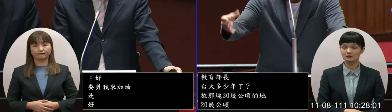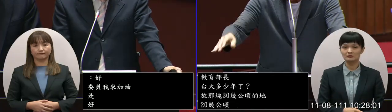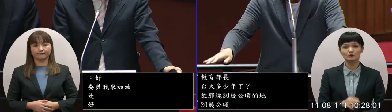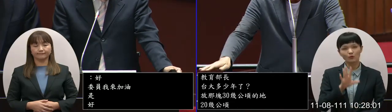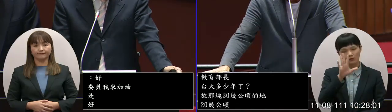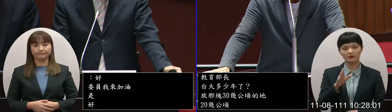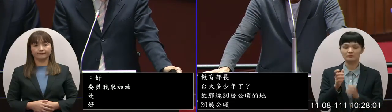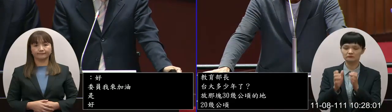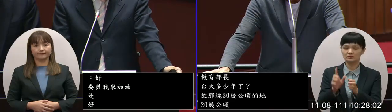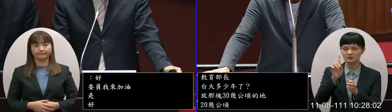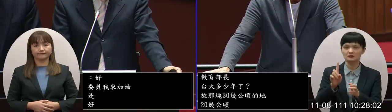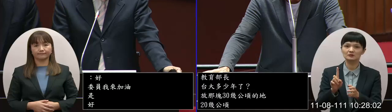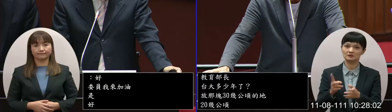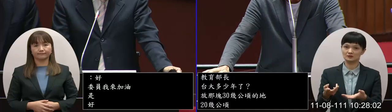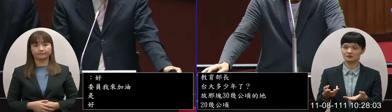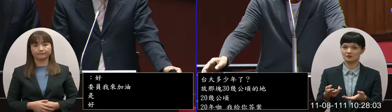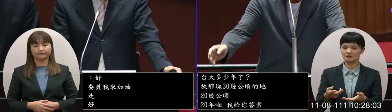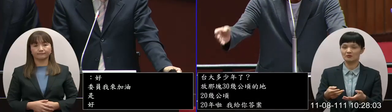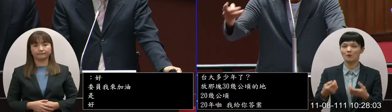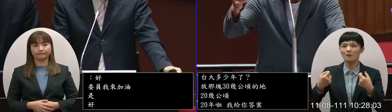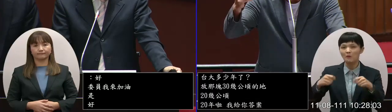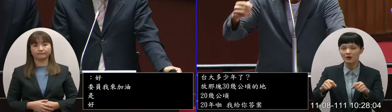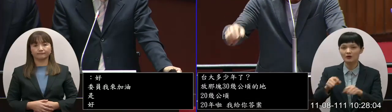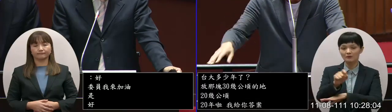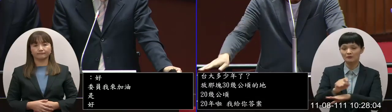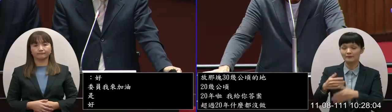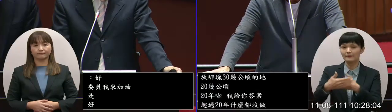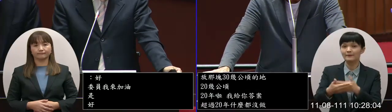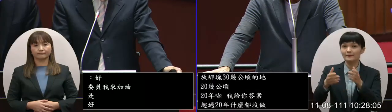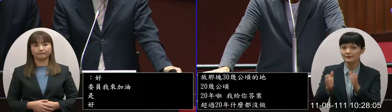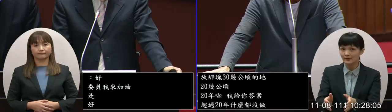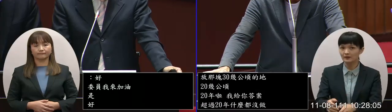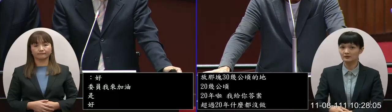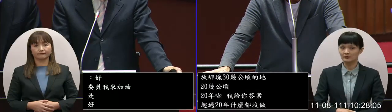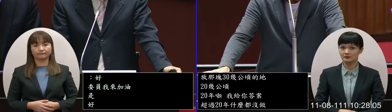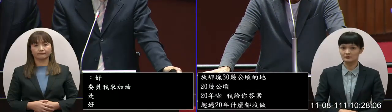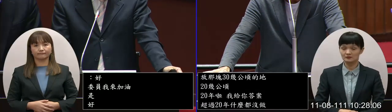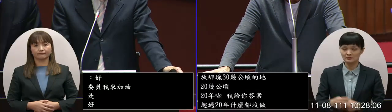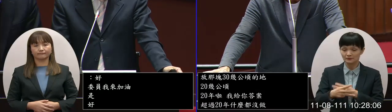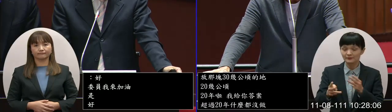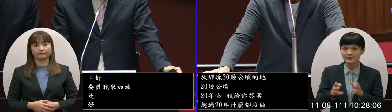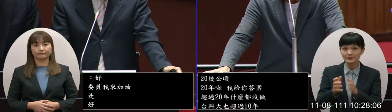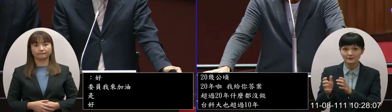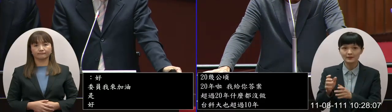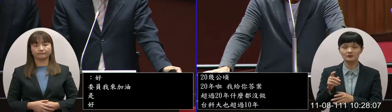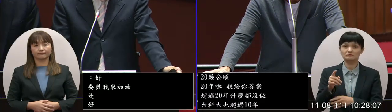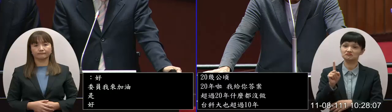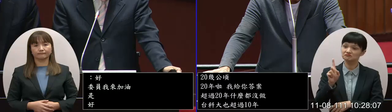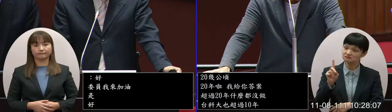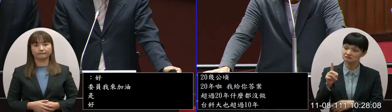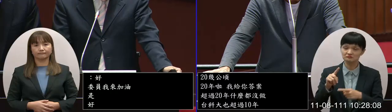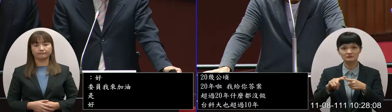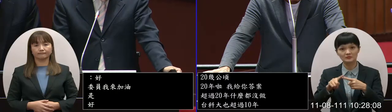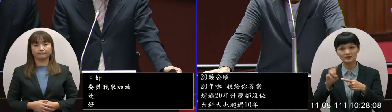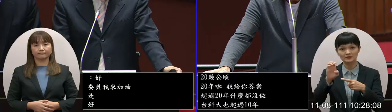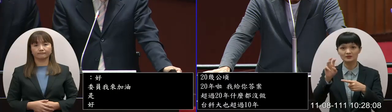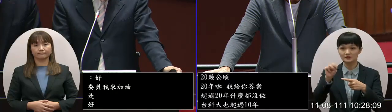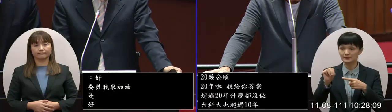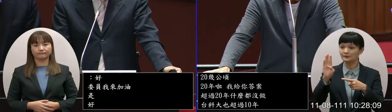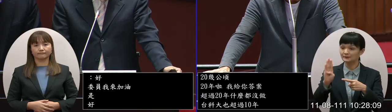啦，哦，开了一两班呐、啊。哦，什么 EMBA 的啦，一些班